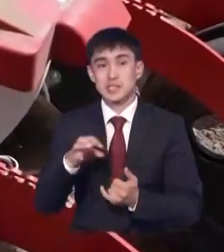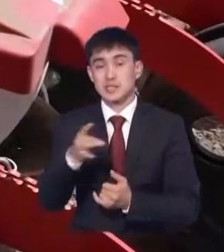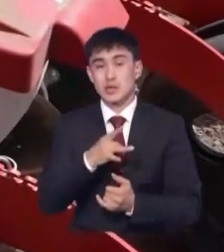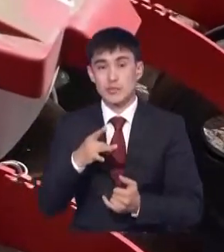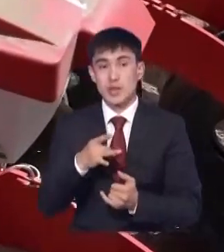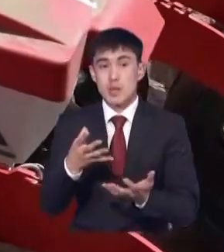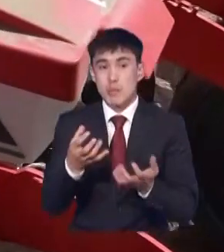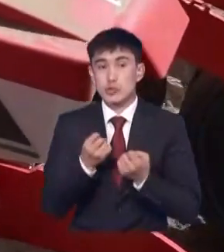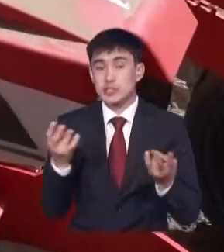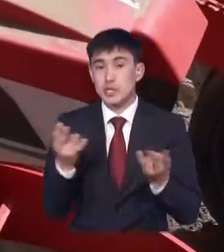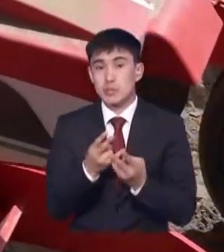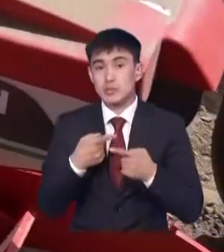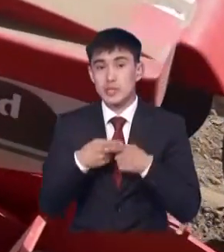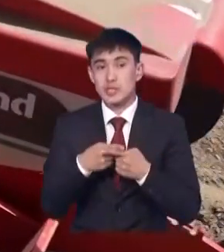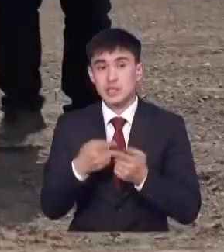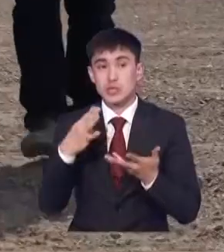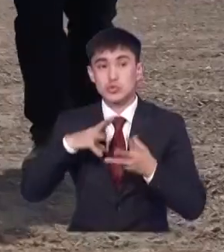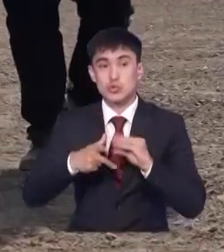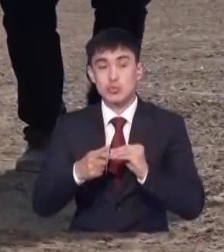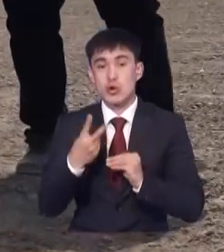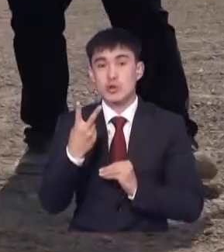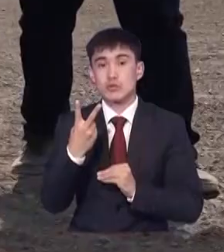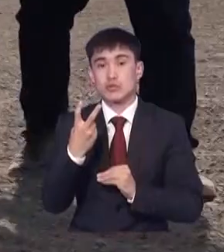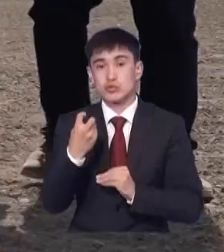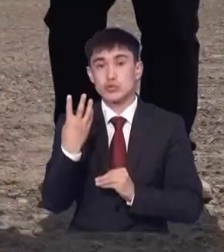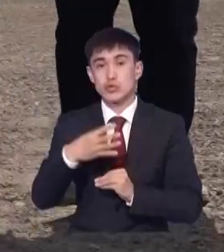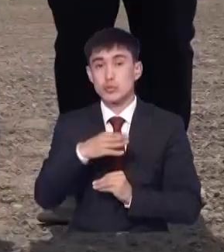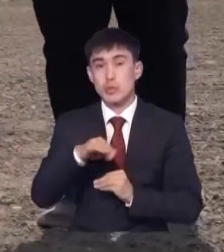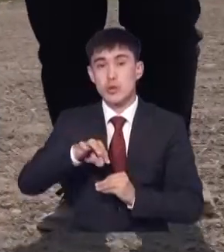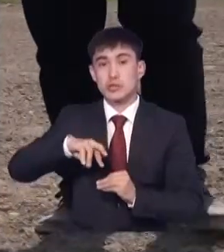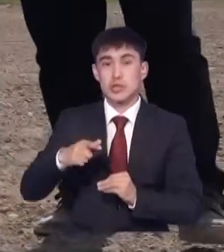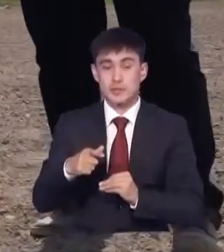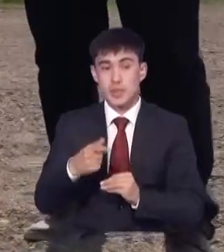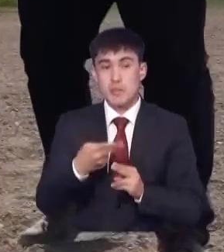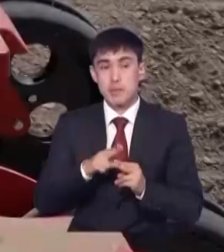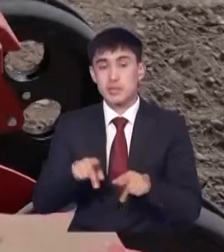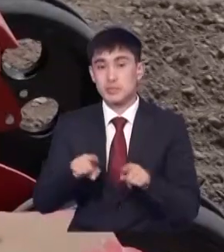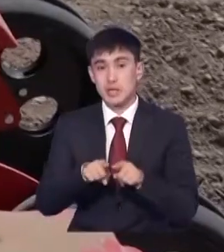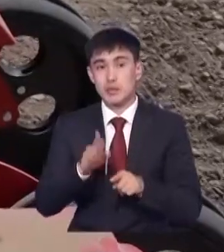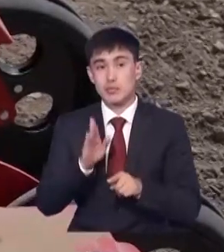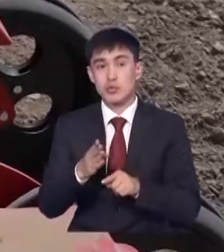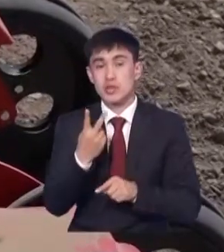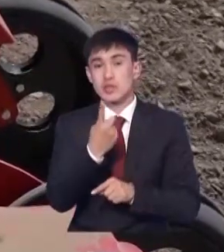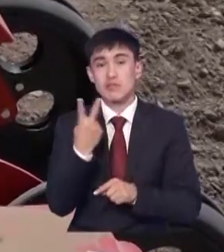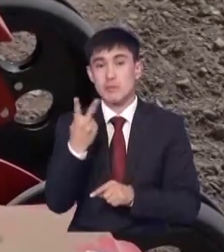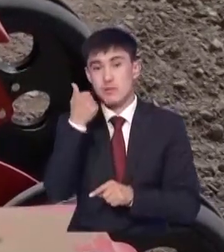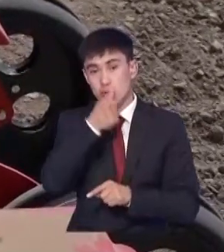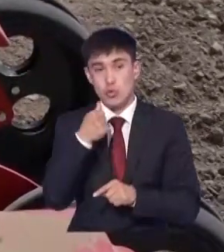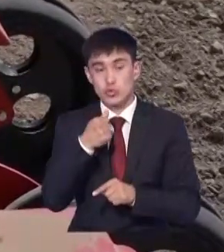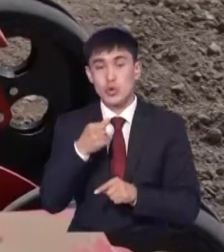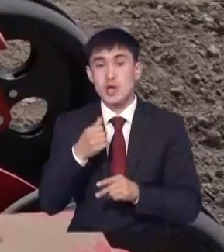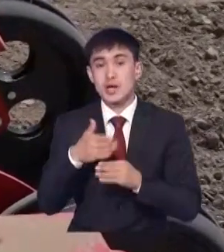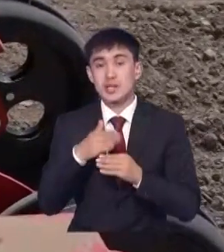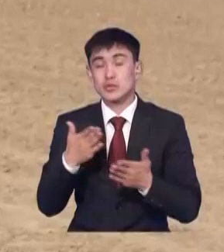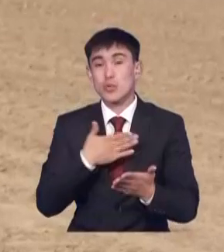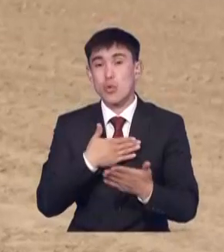района. Они получили необходимую технику на сумму порядка 240 миллионов тенге. При этом, как и полагается, 2 первых года предоставлен